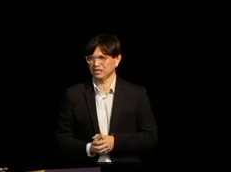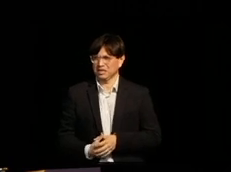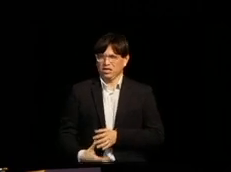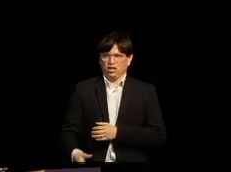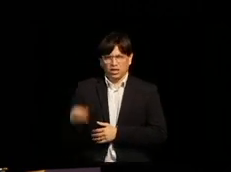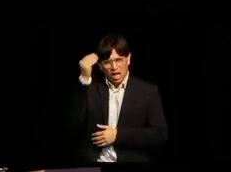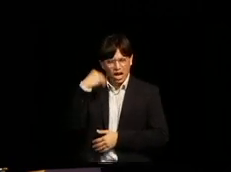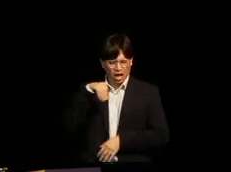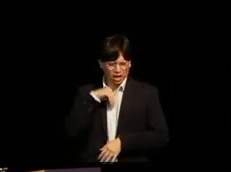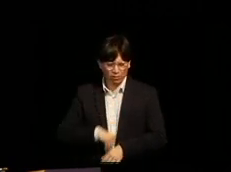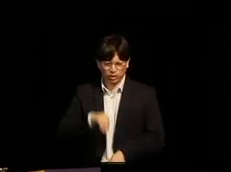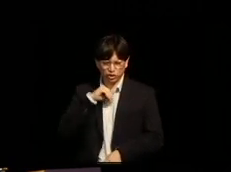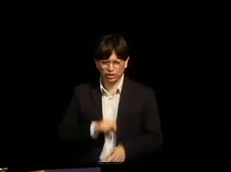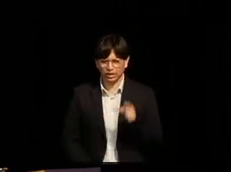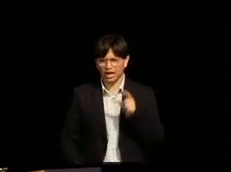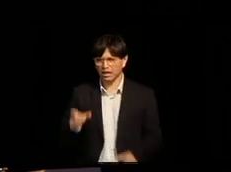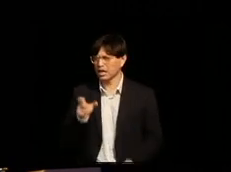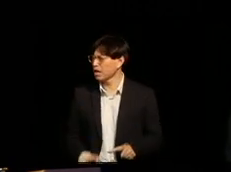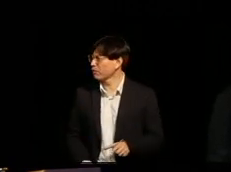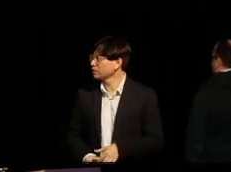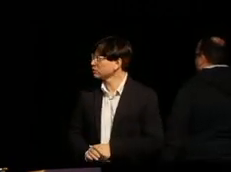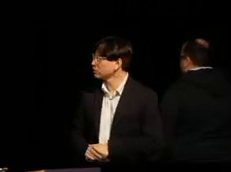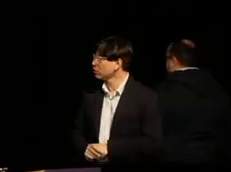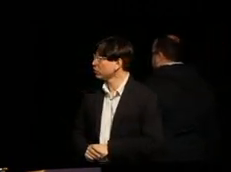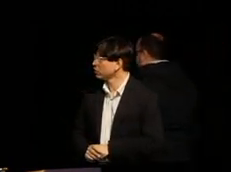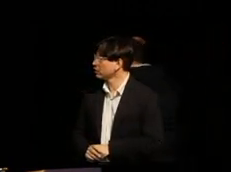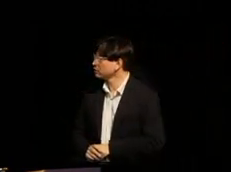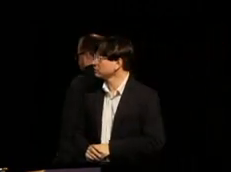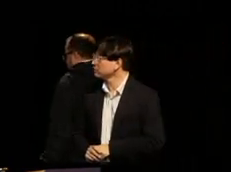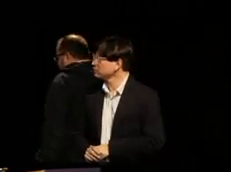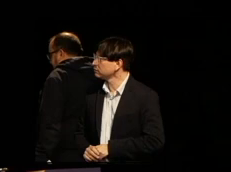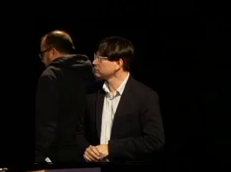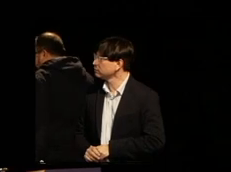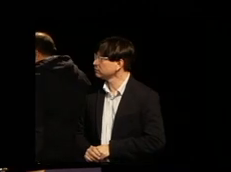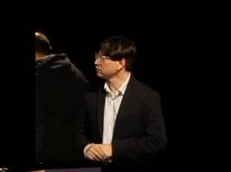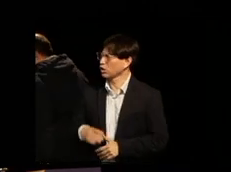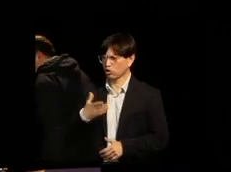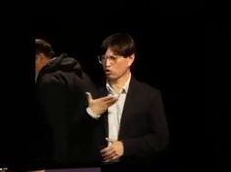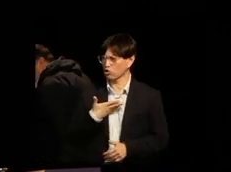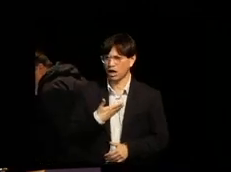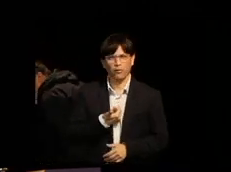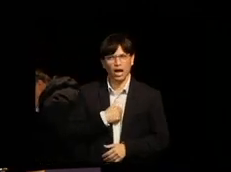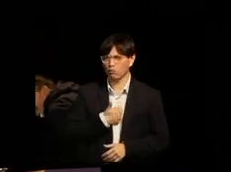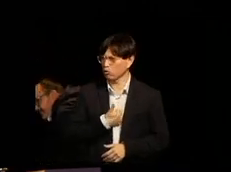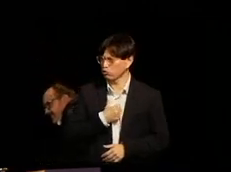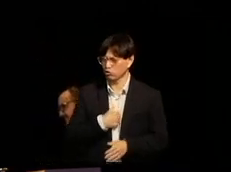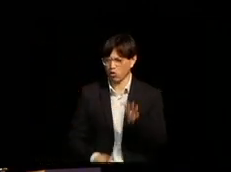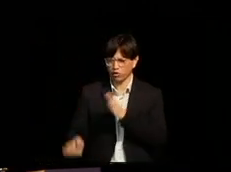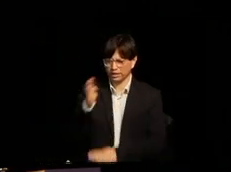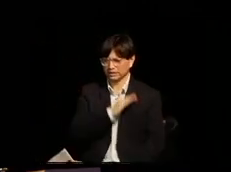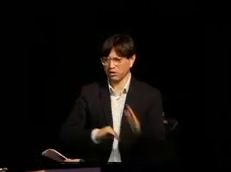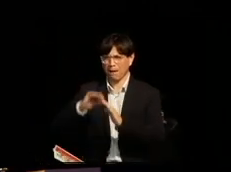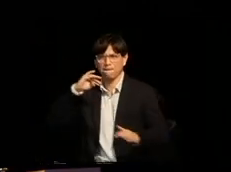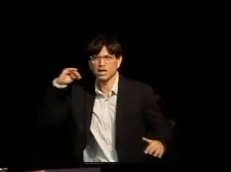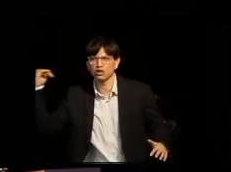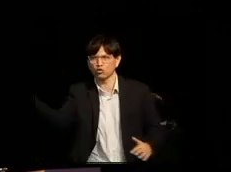persona o dalla condizione in cui vive la persona questo non ce l'abbiamo solo nel nel caso delle persone con disabilità ma di tutti